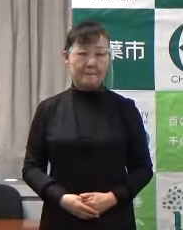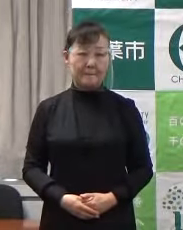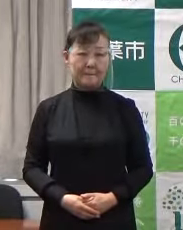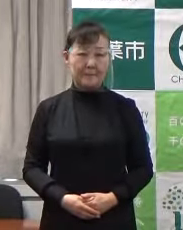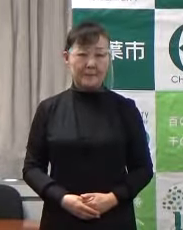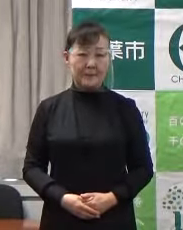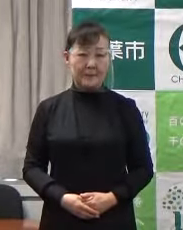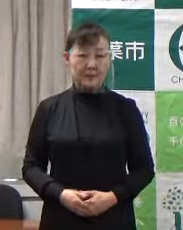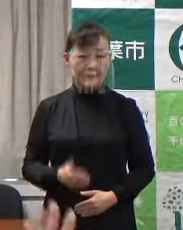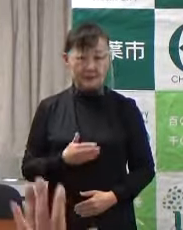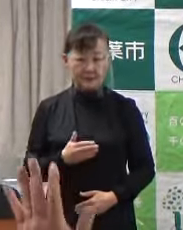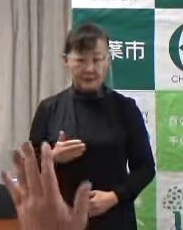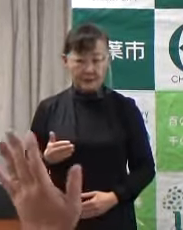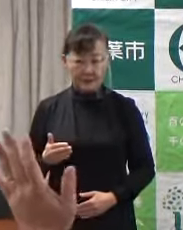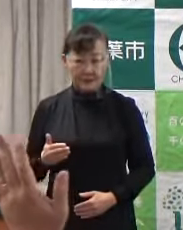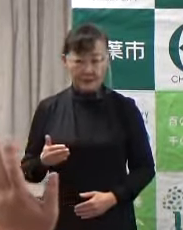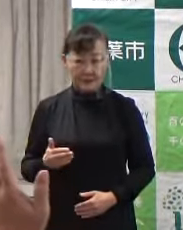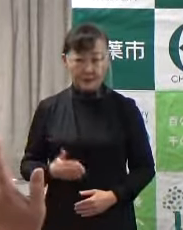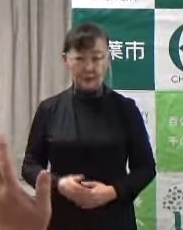よろしいでしょうか。